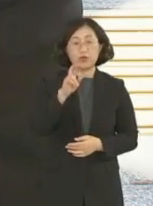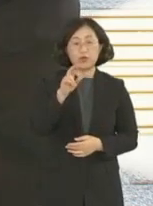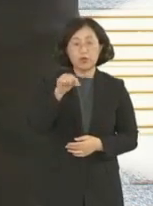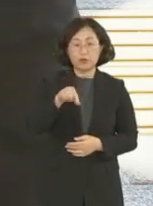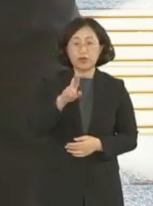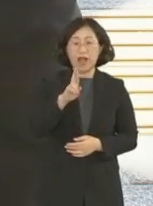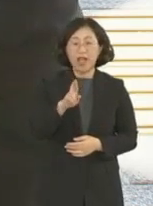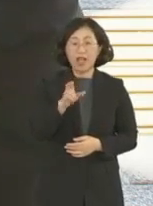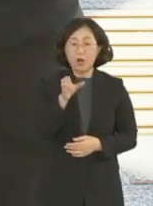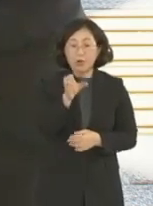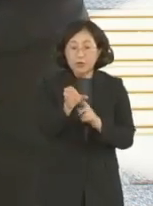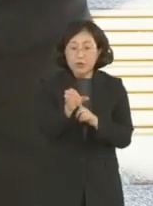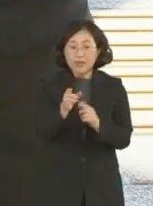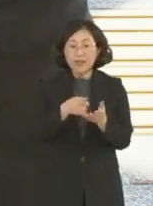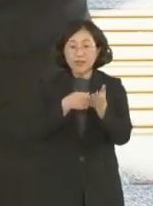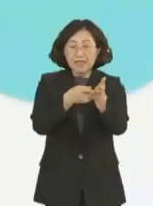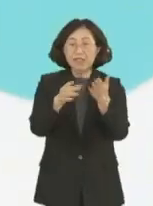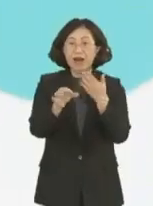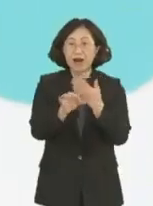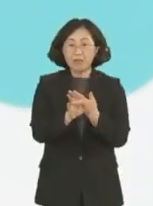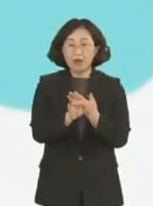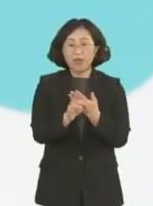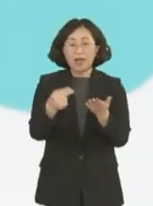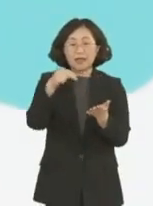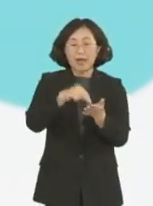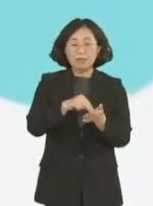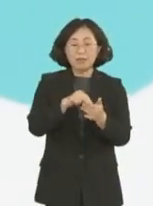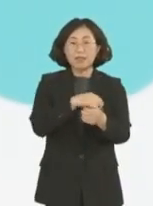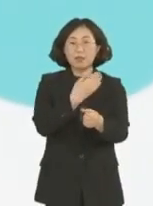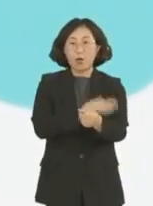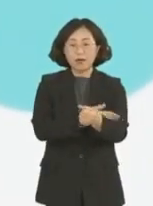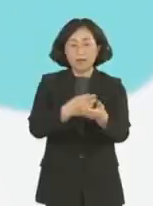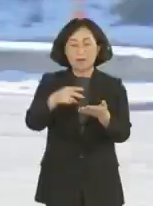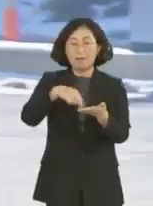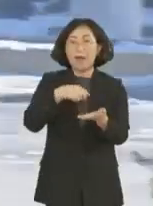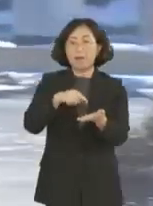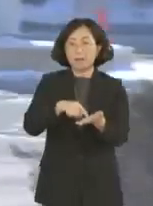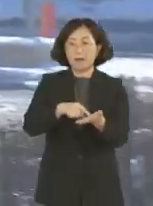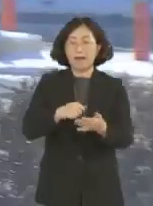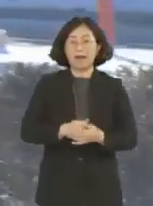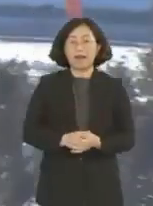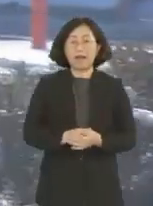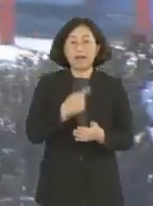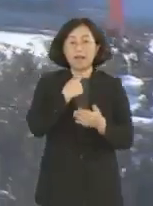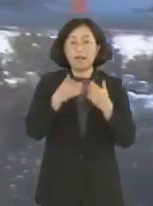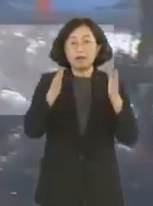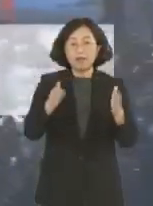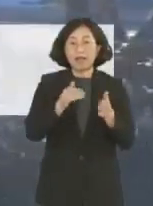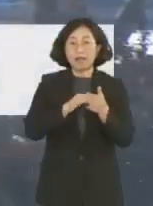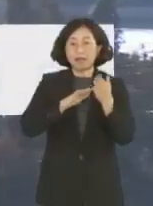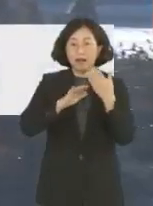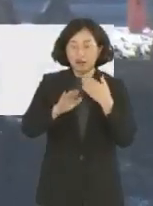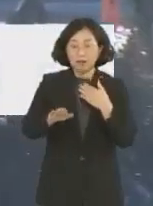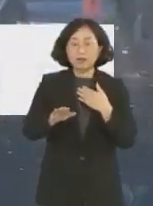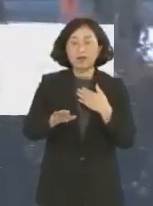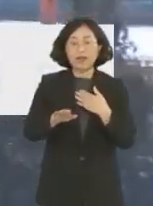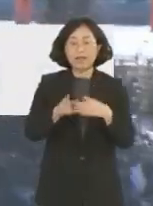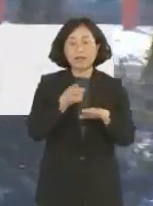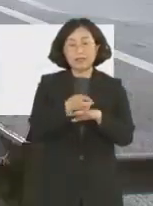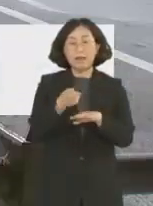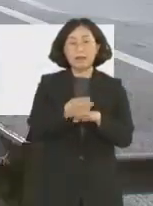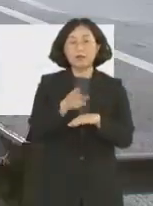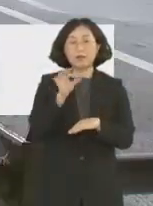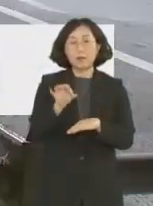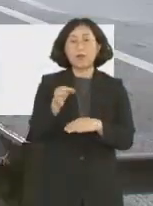제출하면 이렇게 체험 탑승권을 발급받을 수 있습니다. 체험 기간 이후 유상으로 넘어가도 기존 시내버스